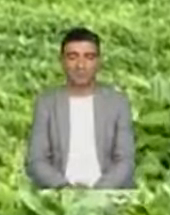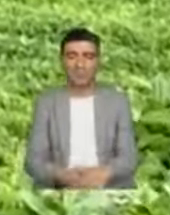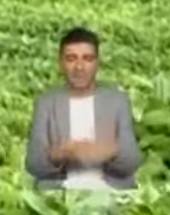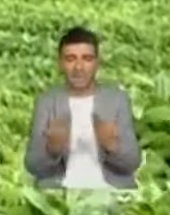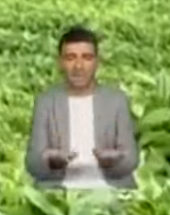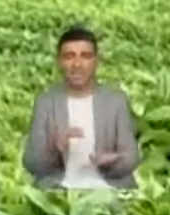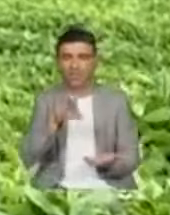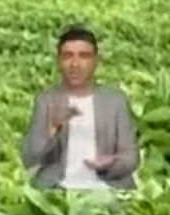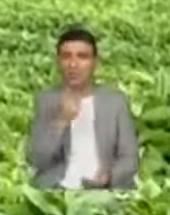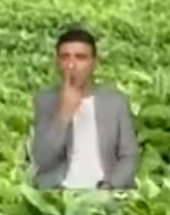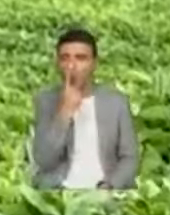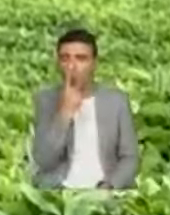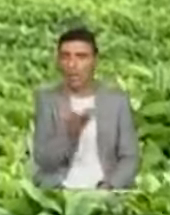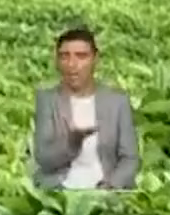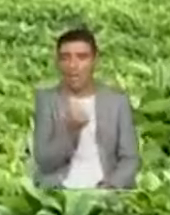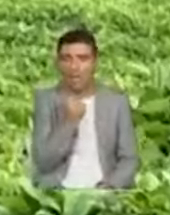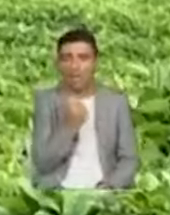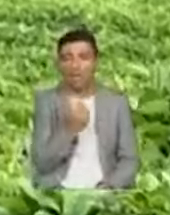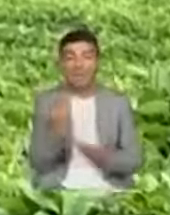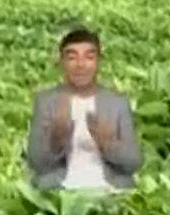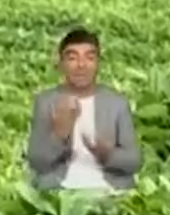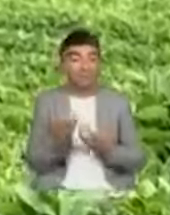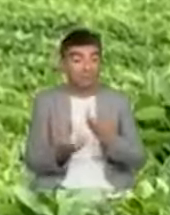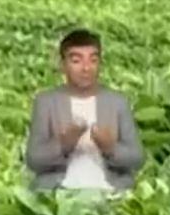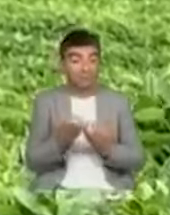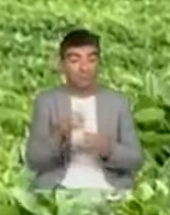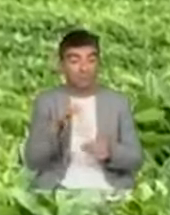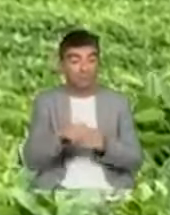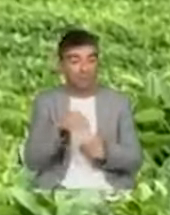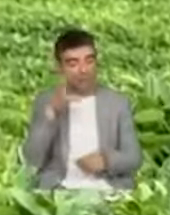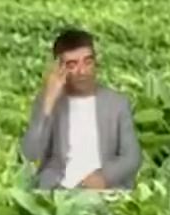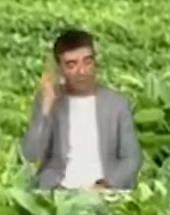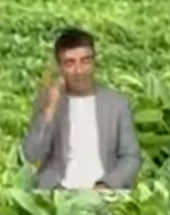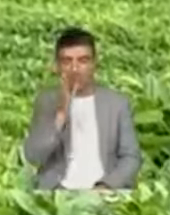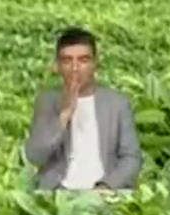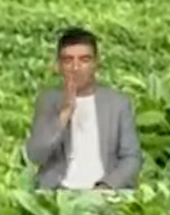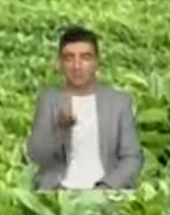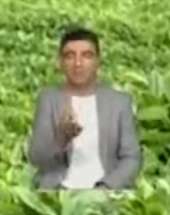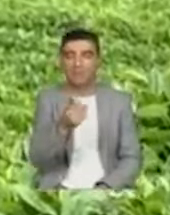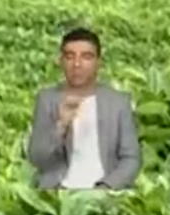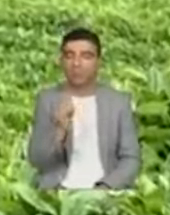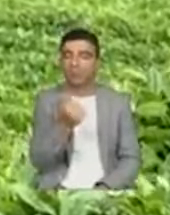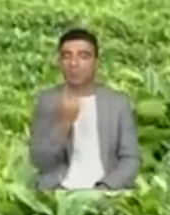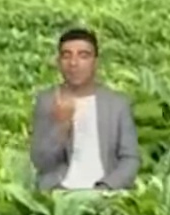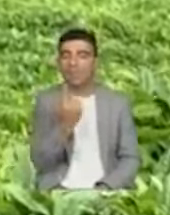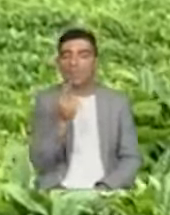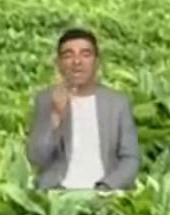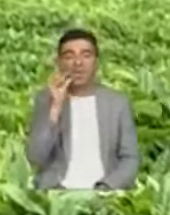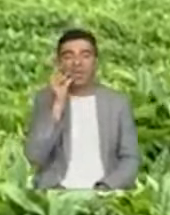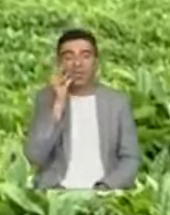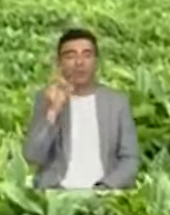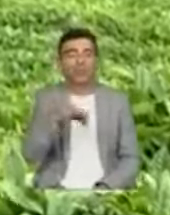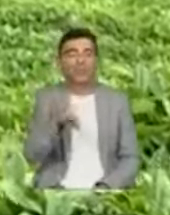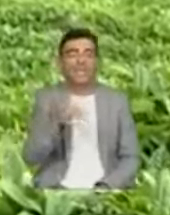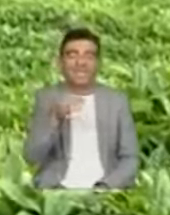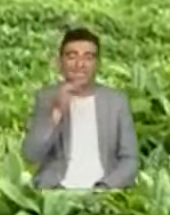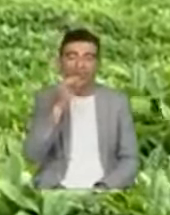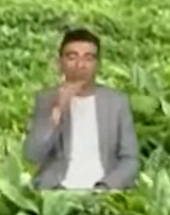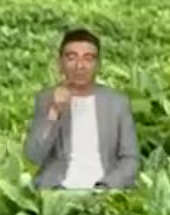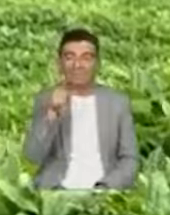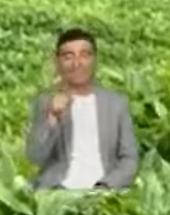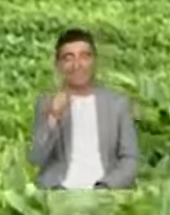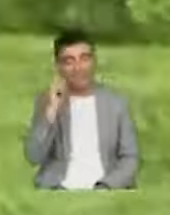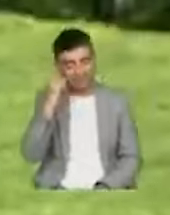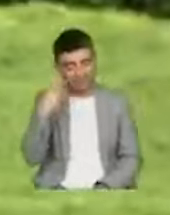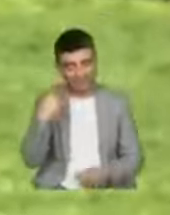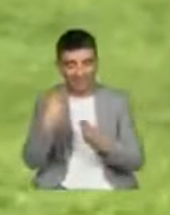Evet, çayın kokusunu alıp nasıl demlediğinizin anlayabilirsiniz. Mis gibi Giresun çayı içiyoruz. Sizlere de